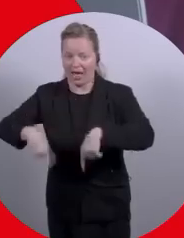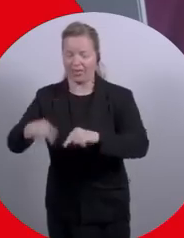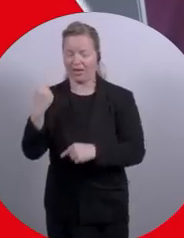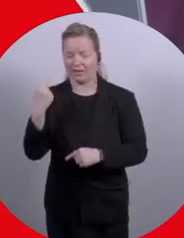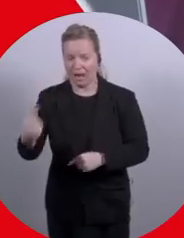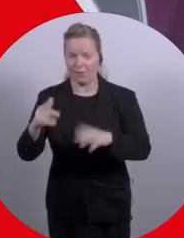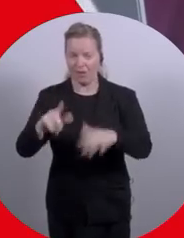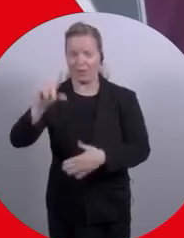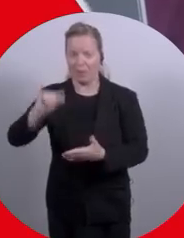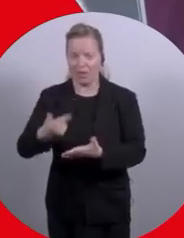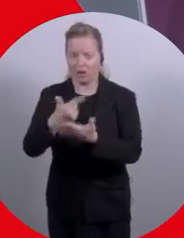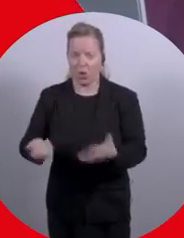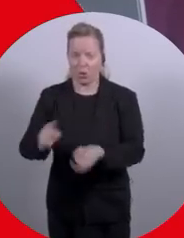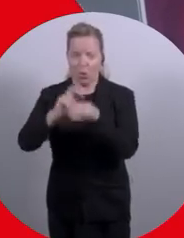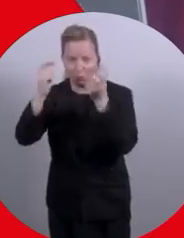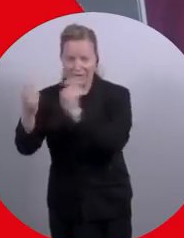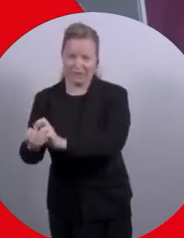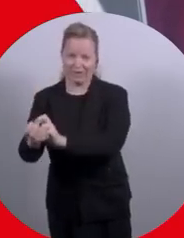Weg